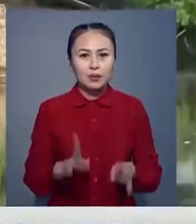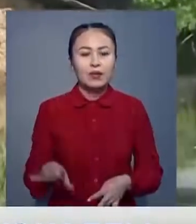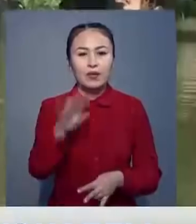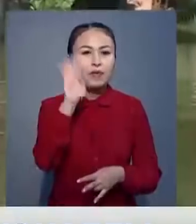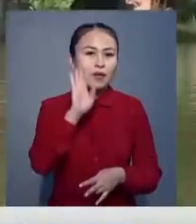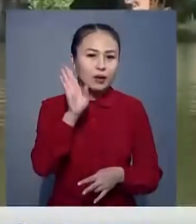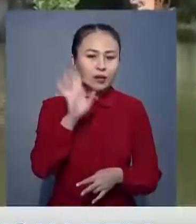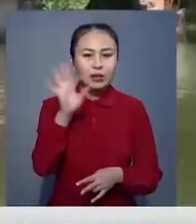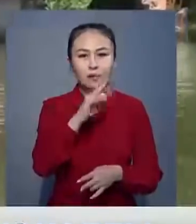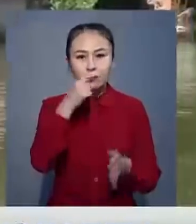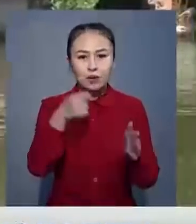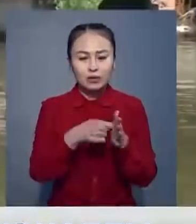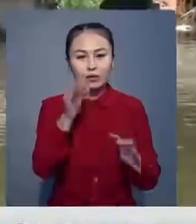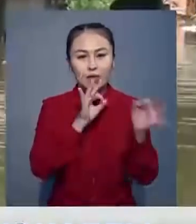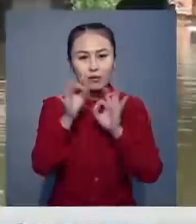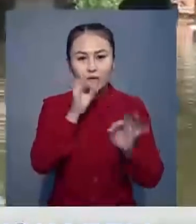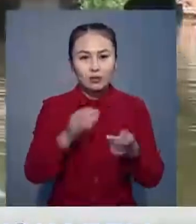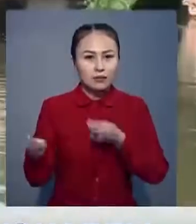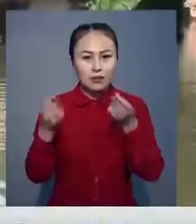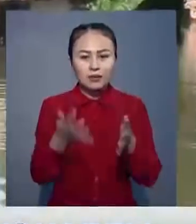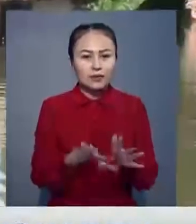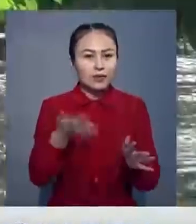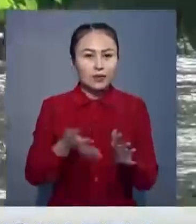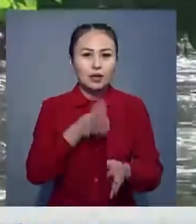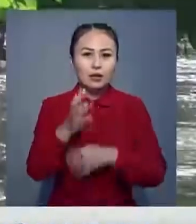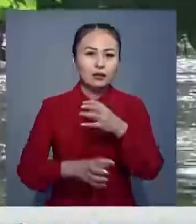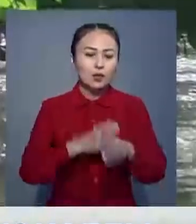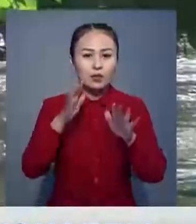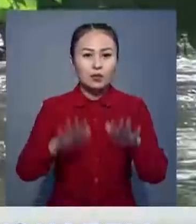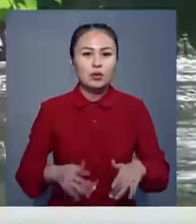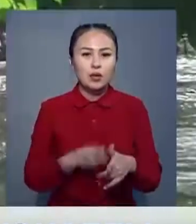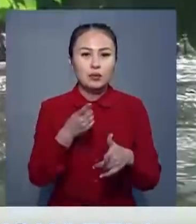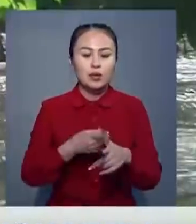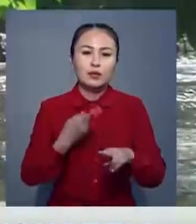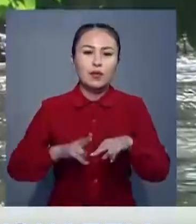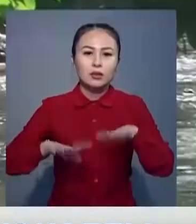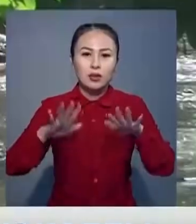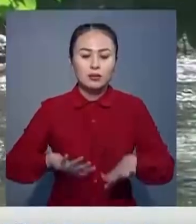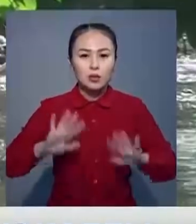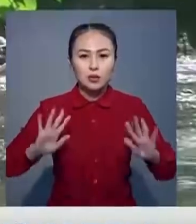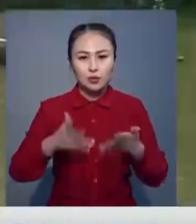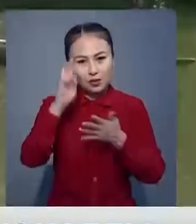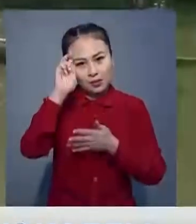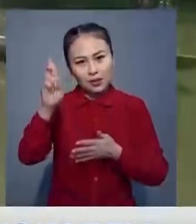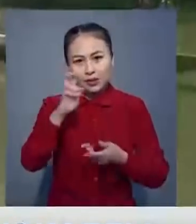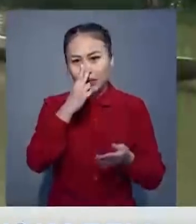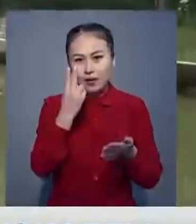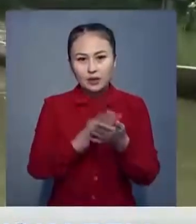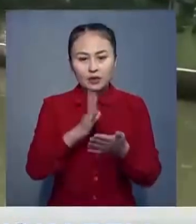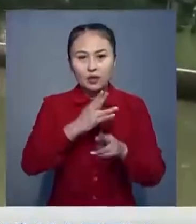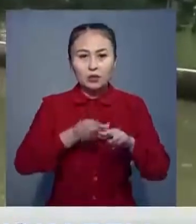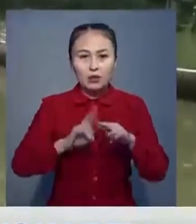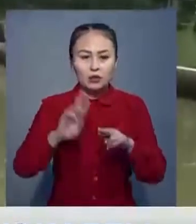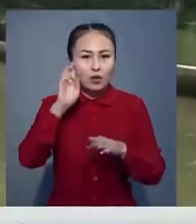ауызсу, дәрі-дәрмек және азық-түлік жетіспеуде. Жергілікті халықаралық ұйым өкілдері осындай апатты жағдайға қарамастан мемлекет